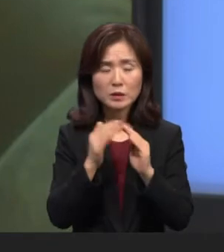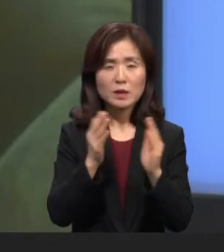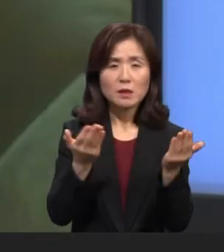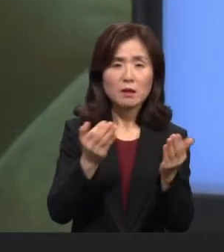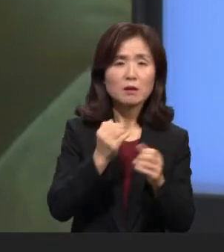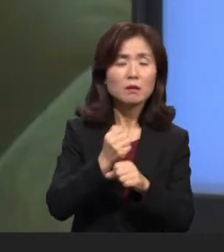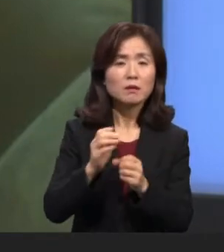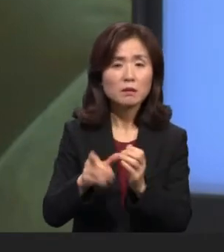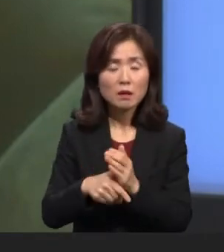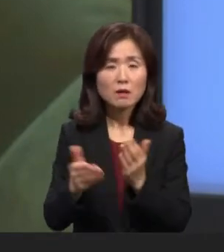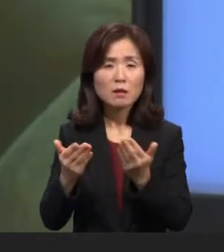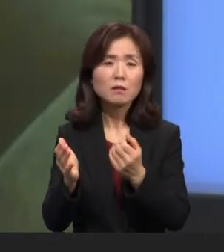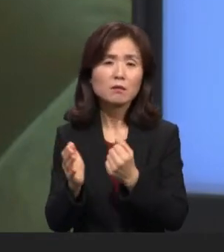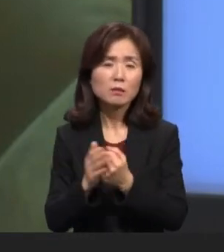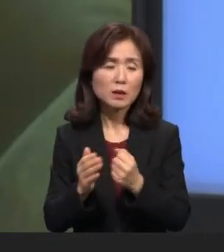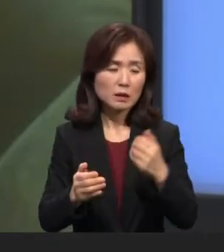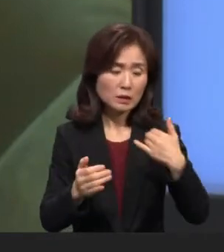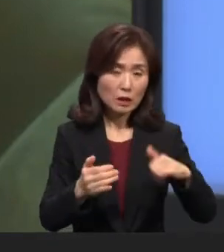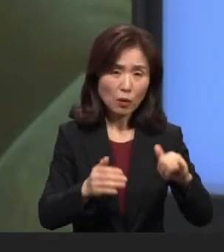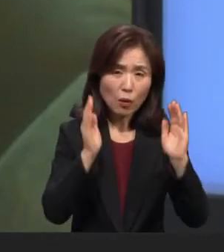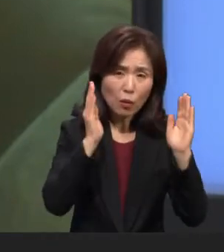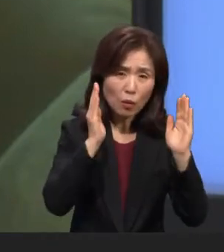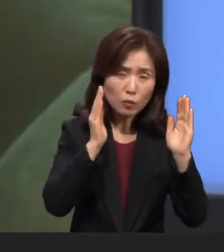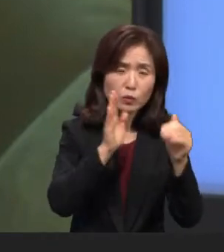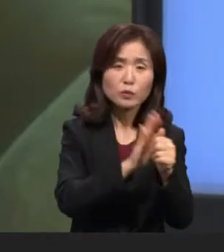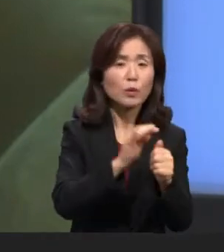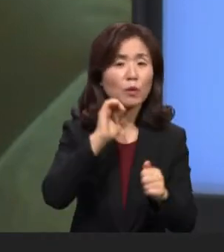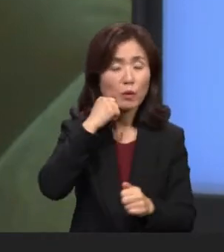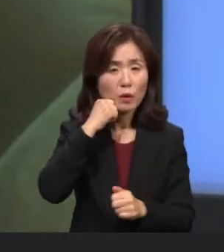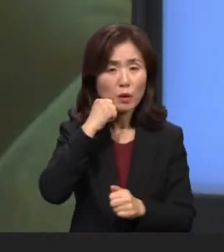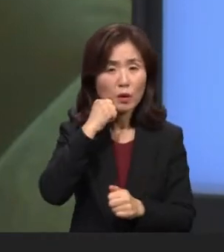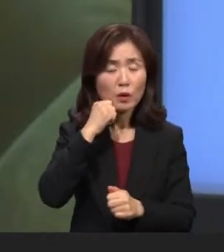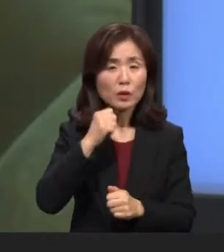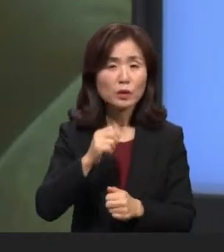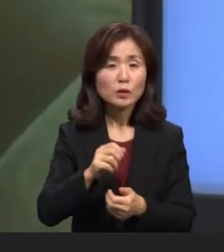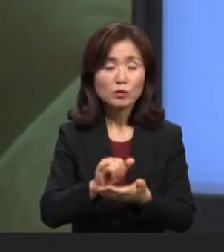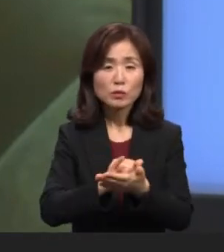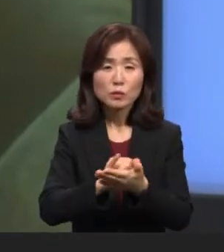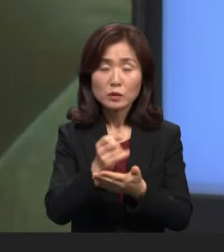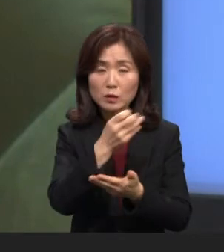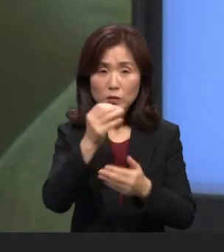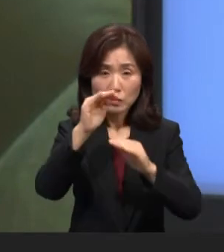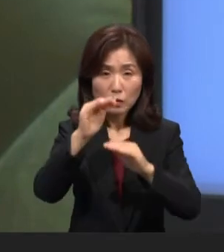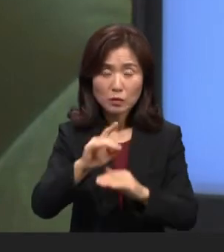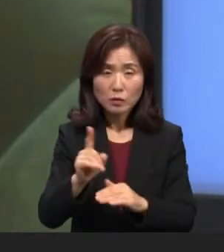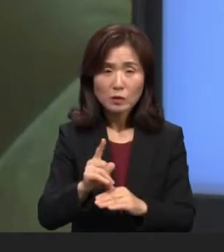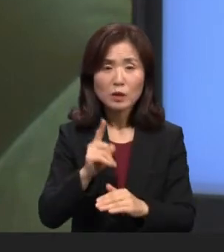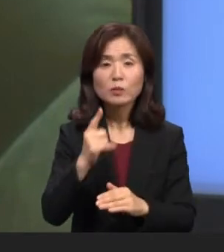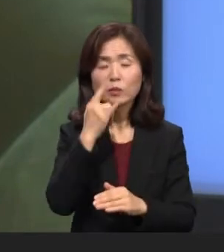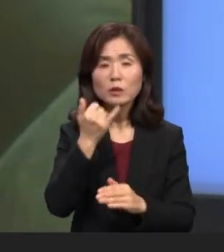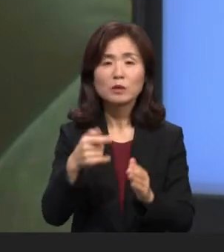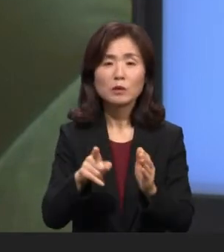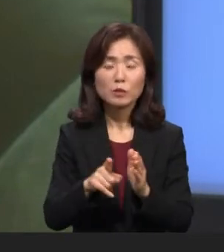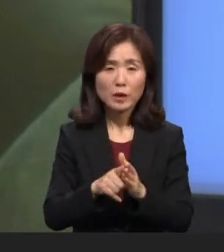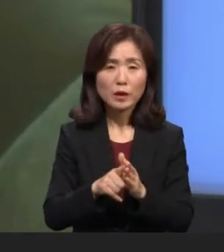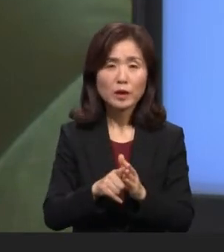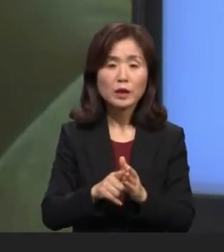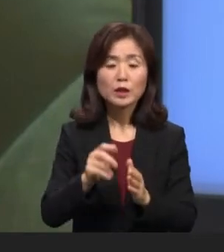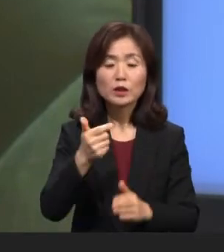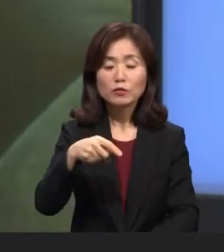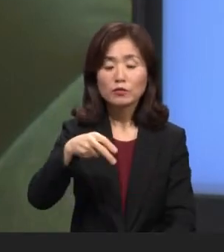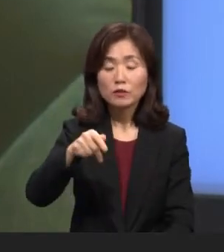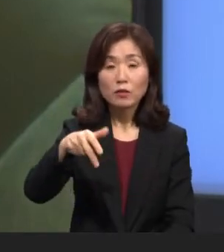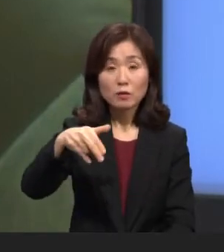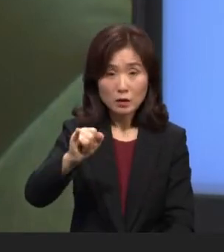자녀를 돌보기 가 힘듭니다 뉴욕타임스 보도에 따르면 이런 부모들을 위해 뉴저지주의 1 공립학교가 야간 수업을